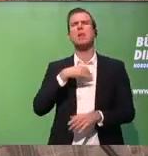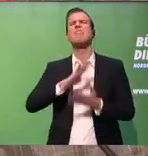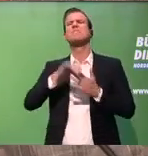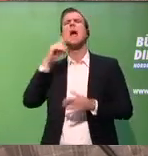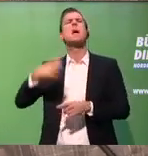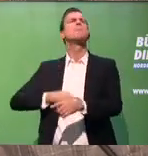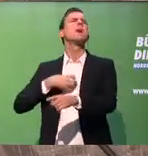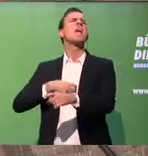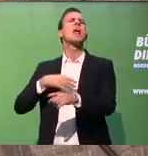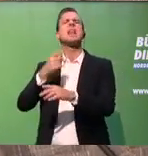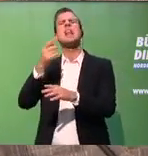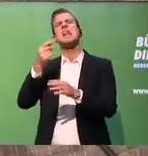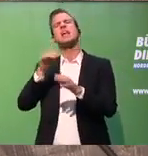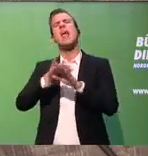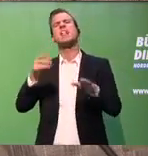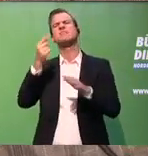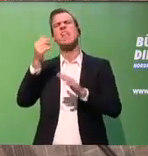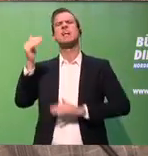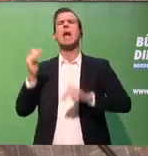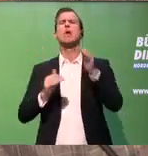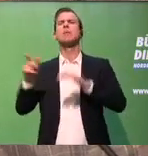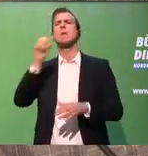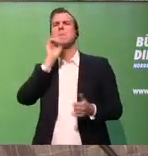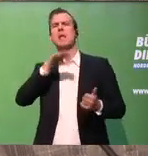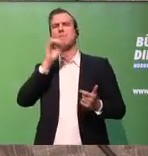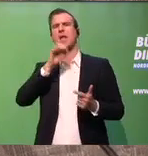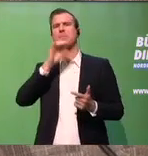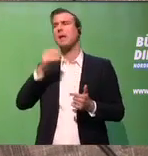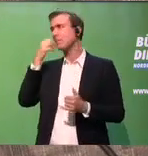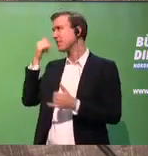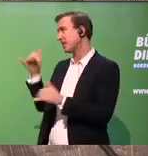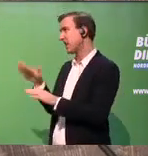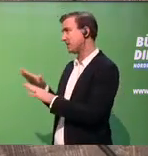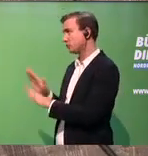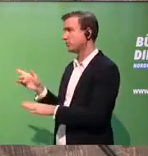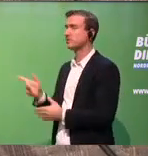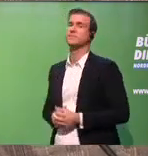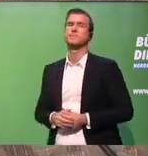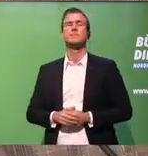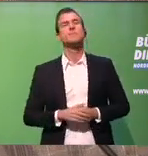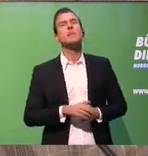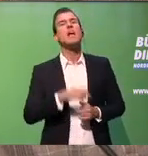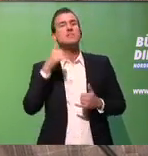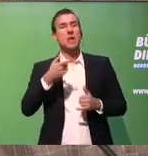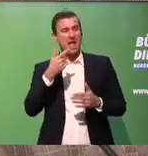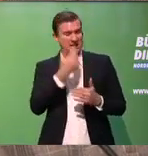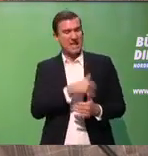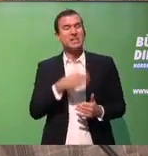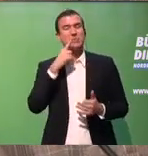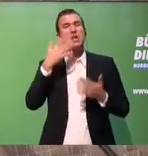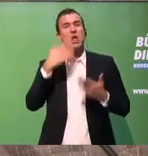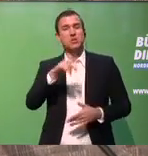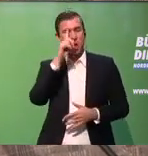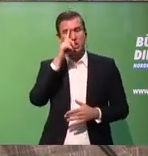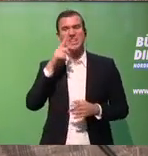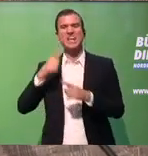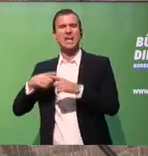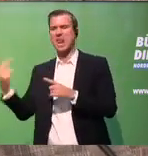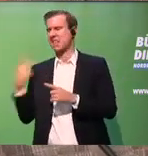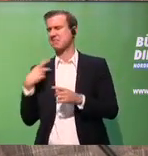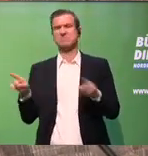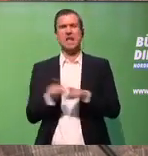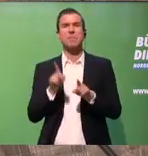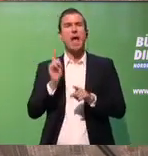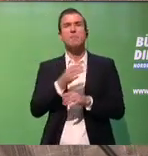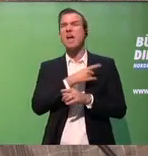beim Landesfinanzausgleich ja auch immer über das strukturschwache Ruhrgebiet. Das ist nicht anders als zwischen Deutschland und Griechenland. Trotzdem